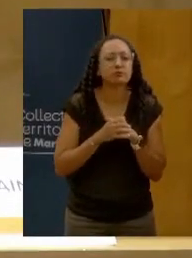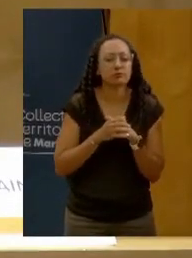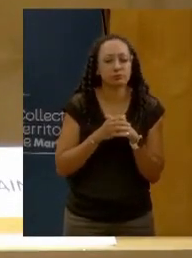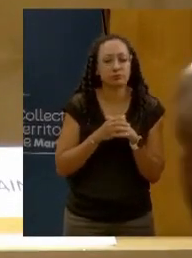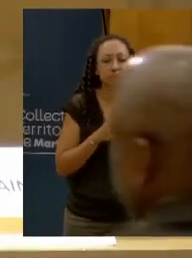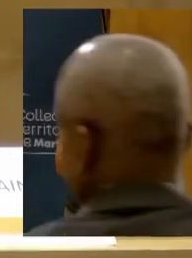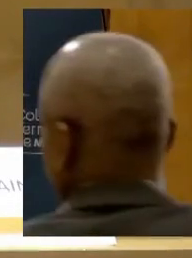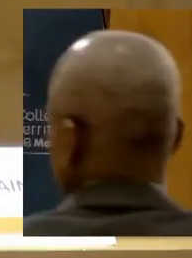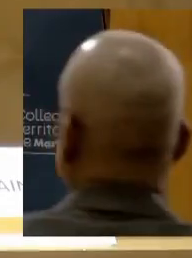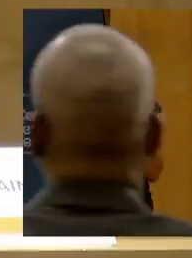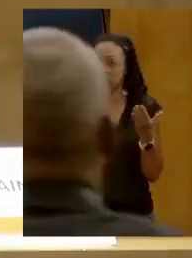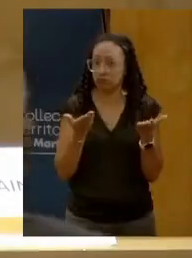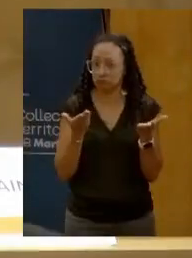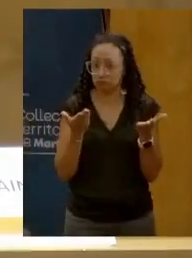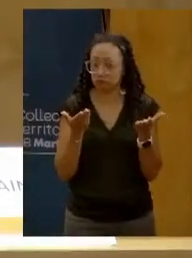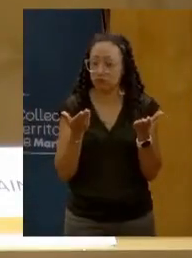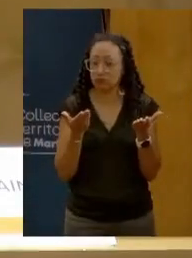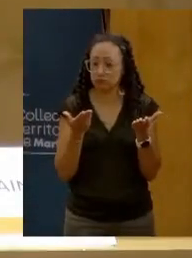et